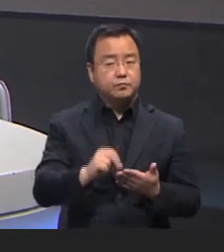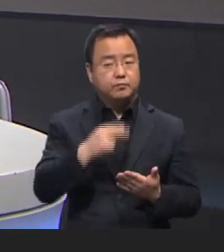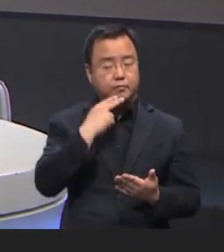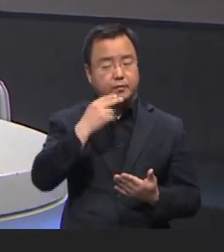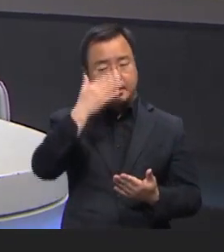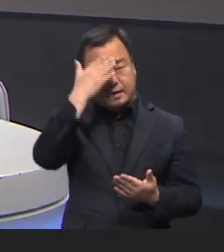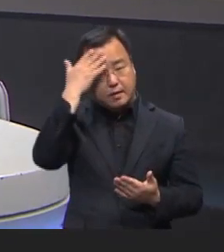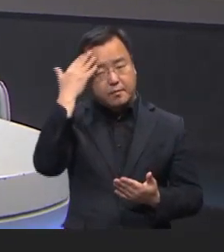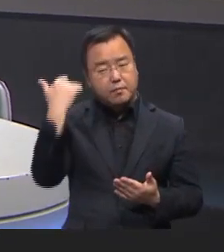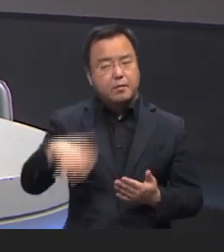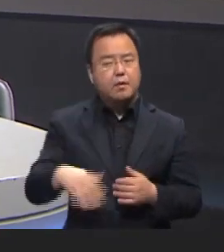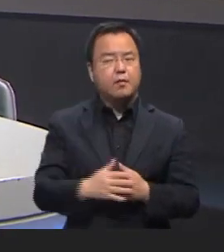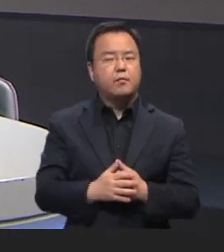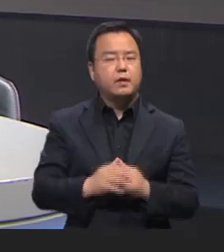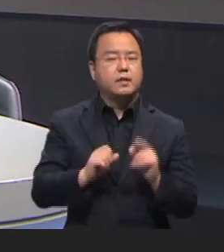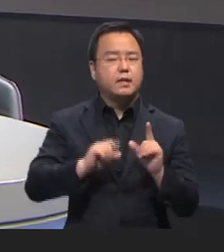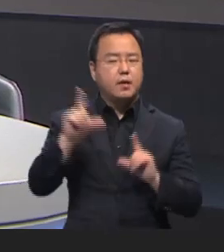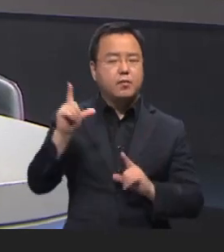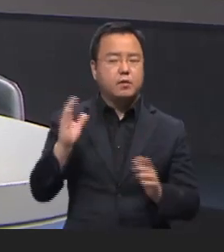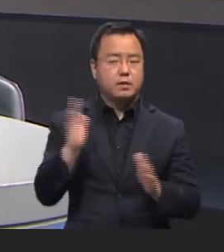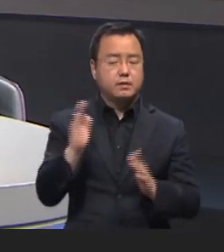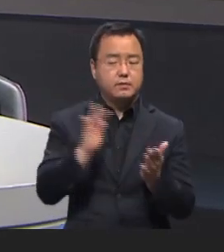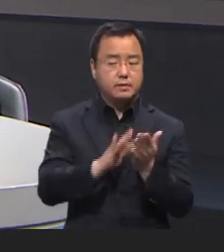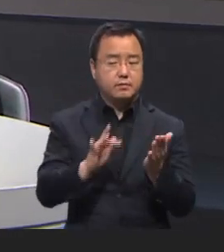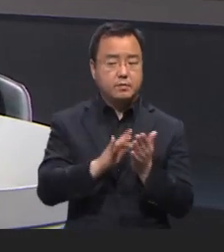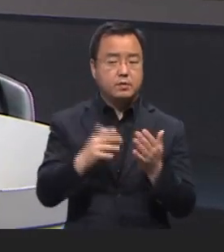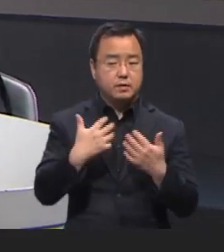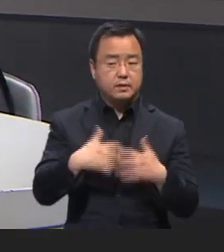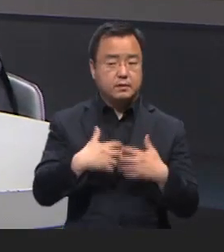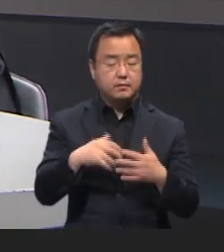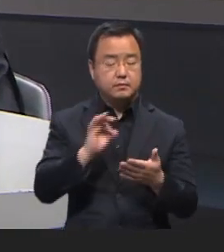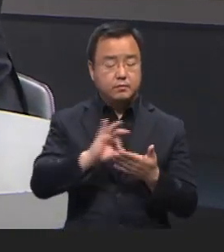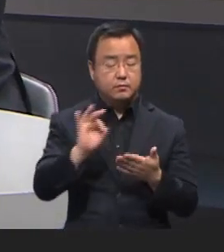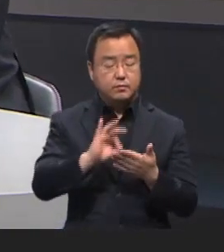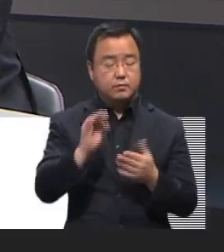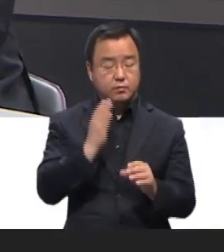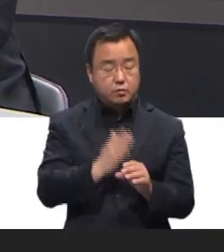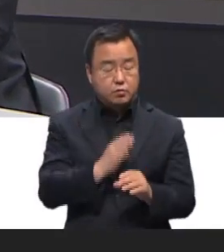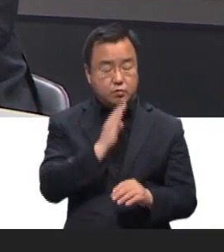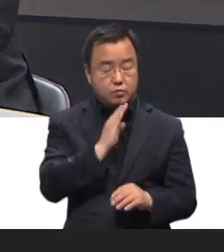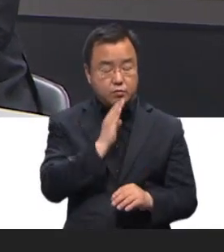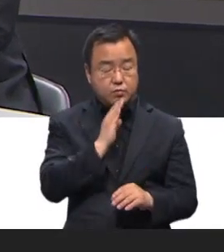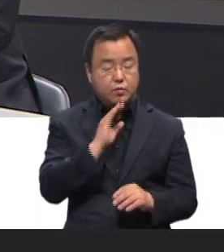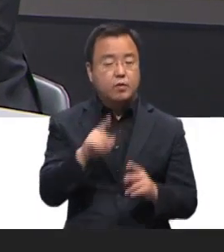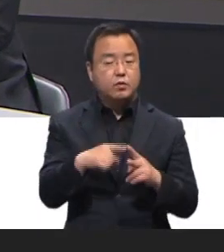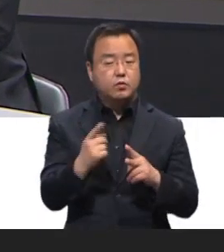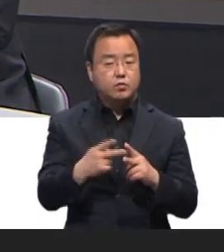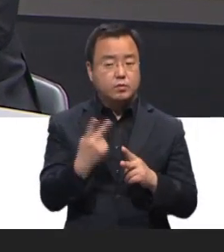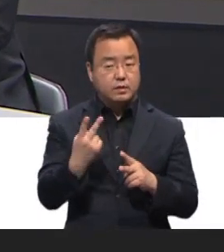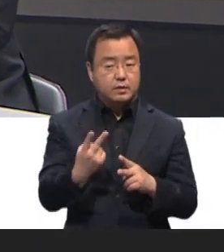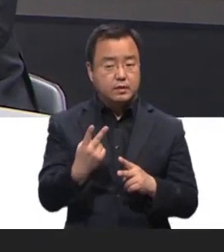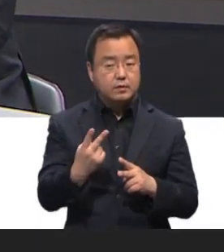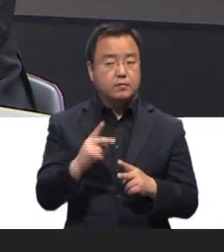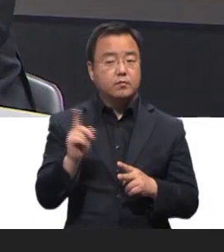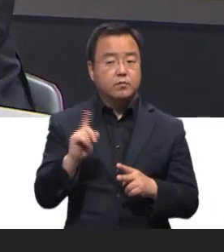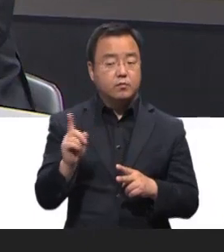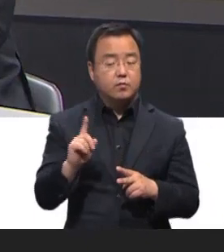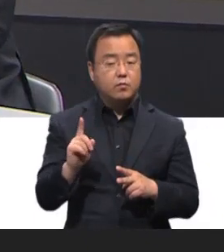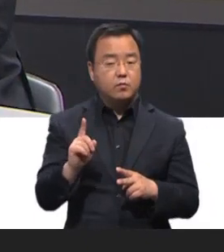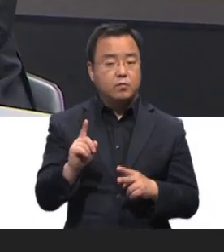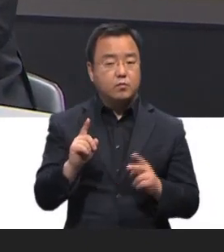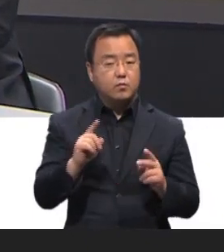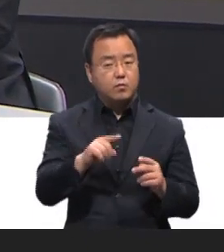싶네요 대부분의 학생들이 스마트기기를 통해서 원격 속에 참여하고 있는데 아무래도 저학년 될 초등학교 1 2학년 들은 참여가